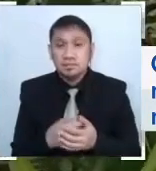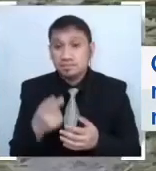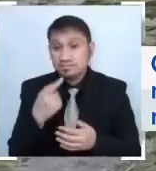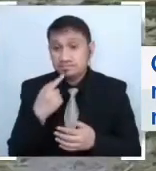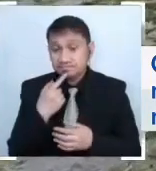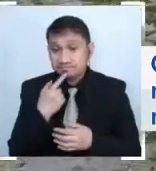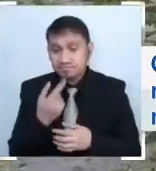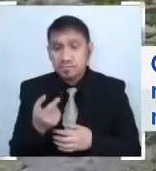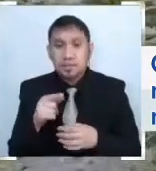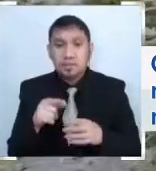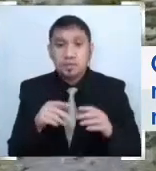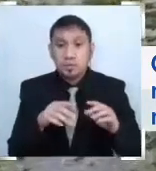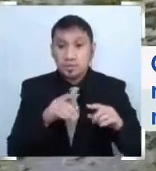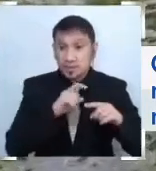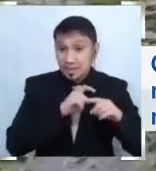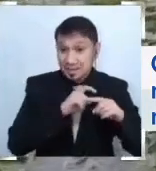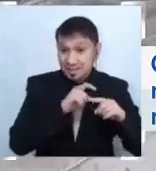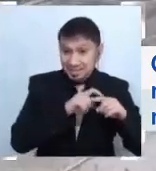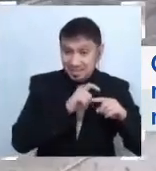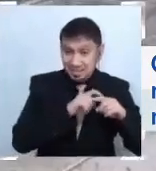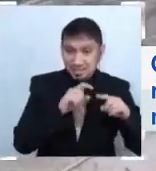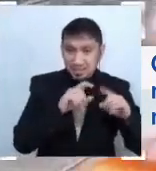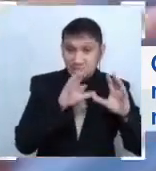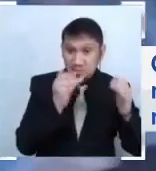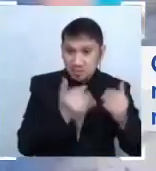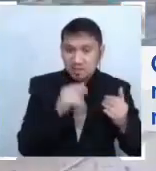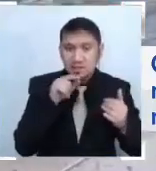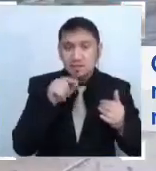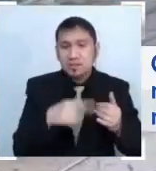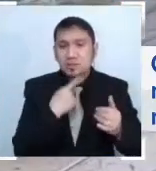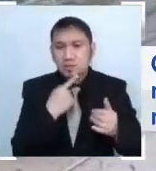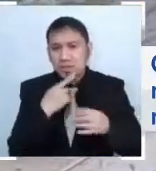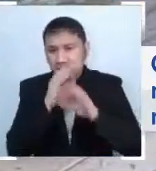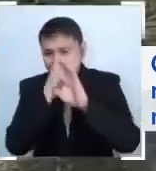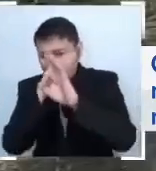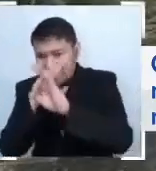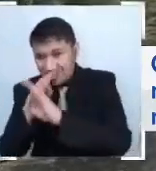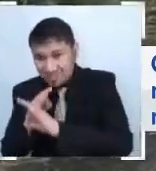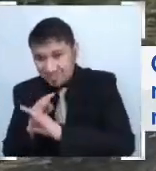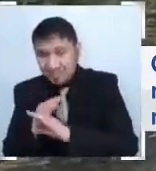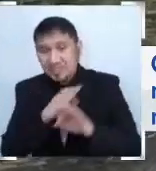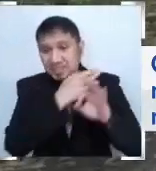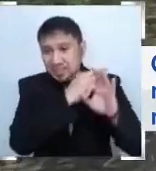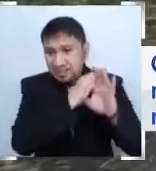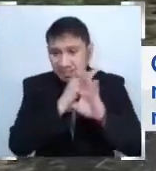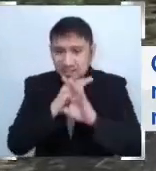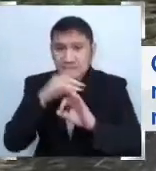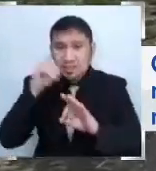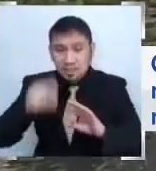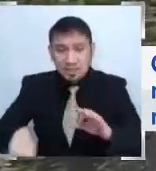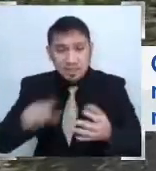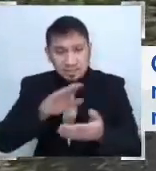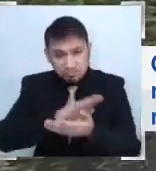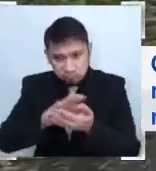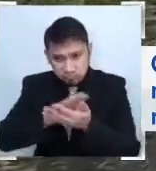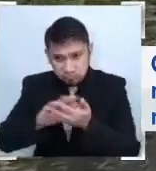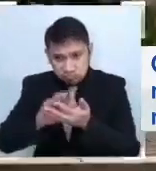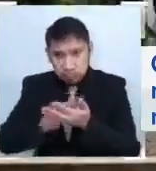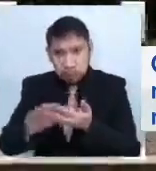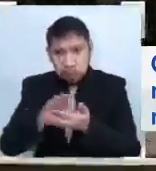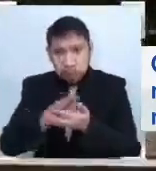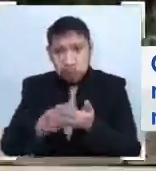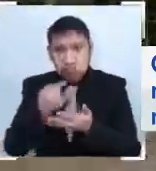Company, patuloy ang pag-aayos nila sa mga nasirang linya ng kuryente. Kailangan din daw muna kasing ma-clear ang mga kalsada bago sila makapag-ayos ng